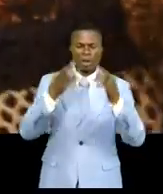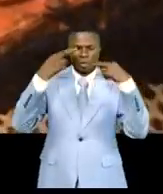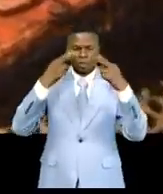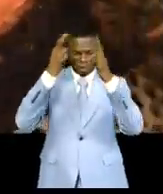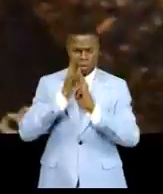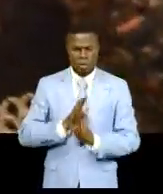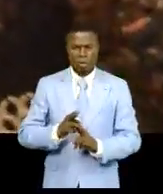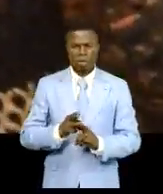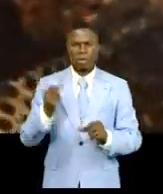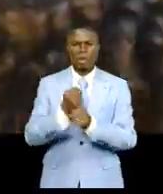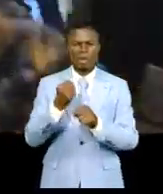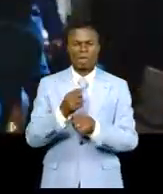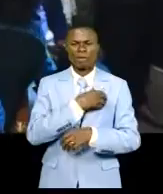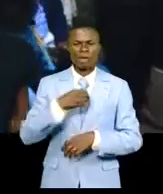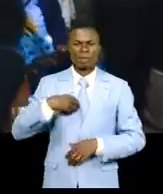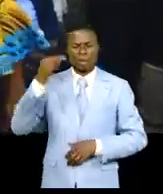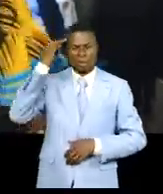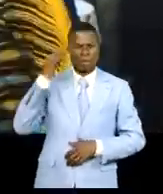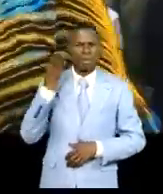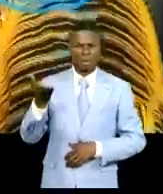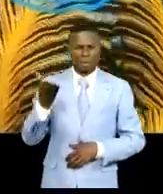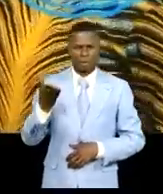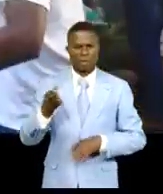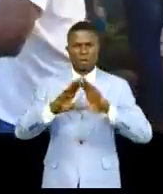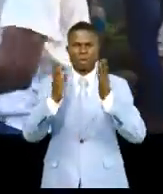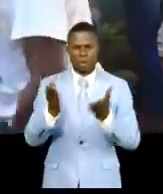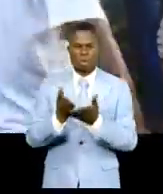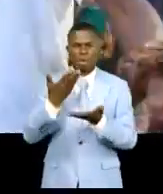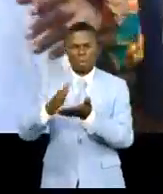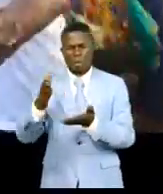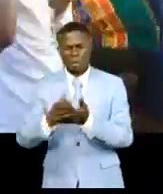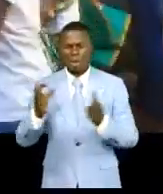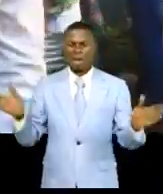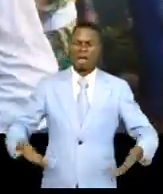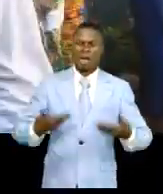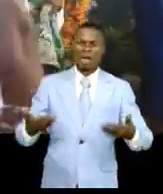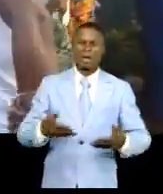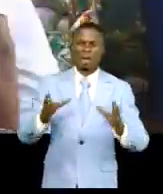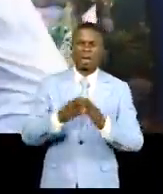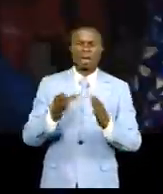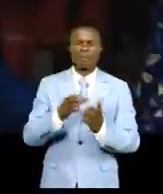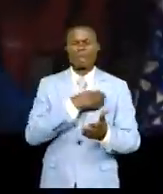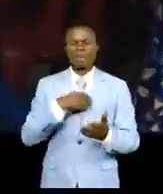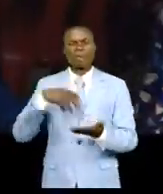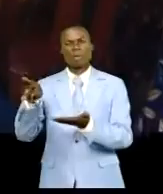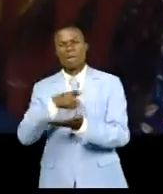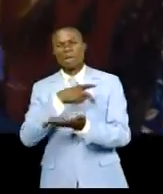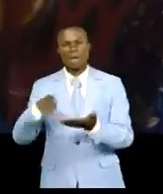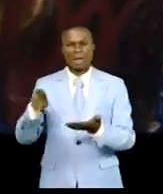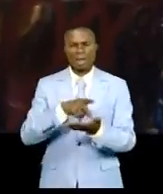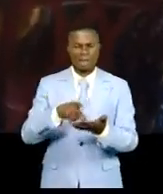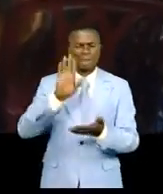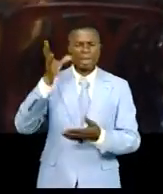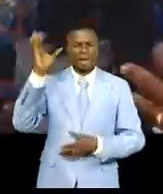La culture Tshokwe était bien en place dans le partage, la concorde, avec des pas de danse rythmés par le ballet